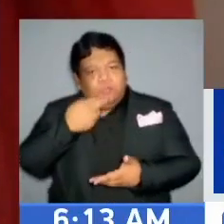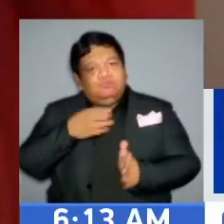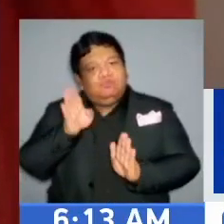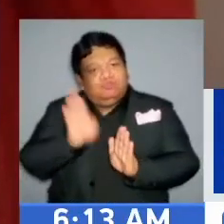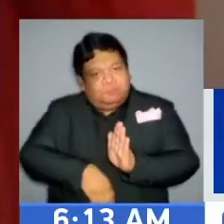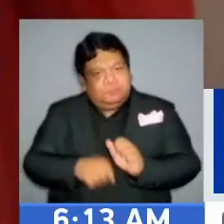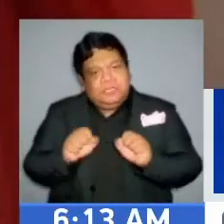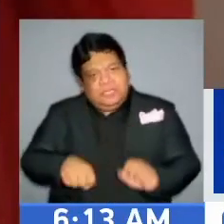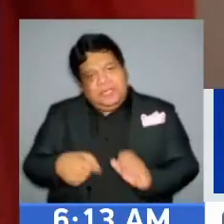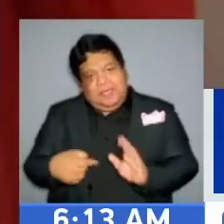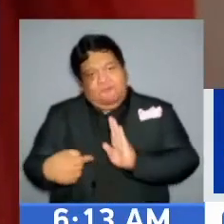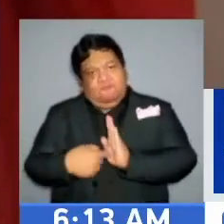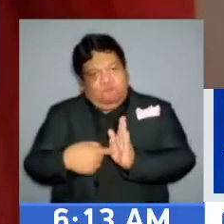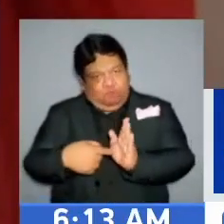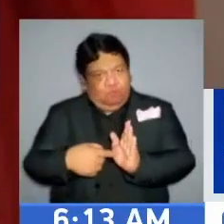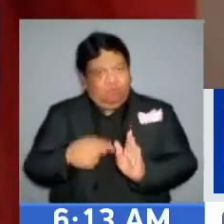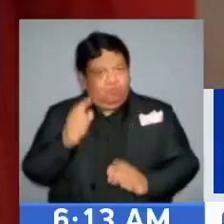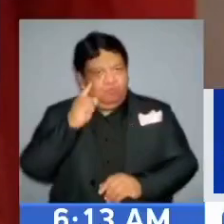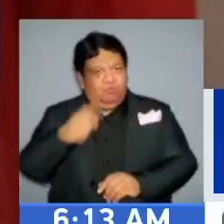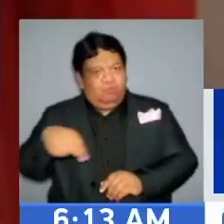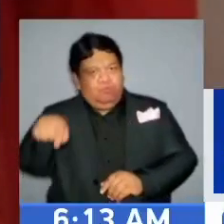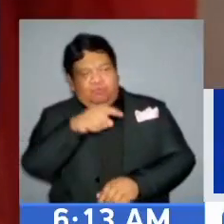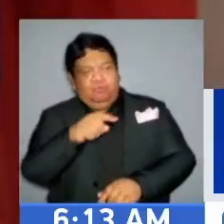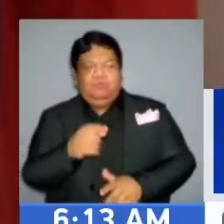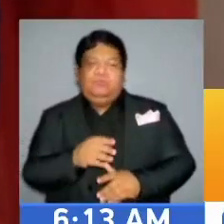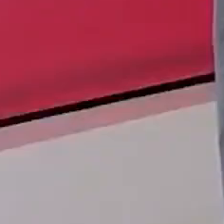Kaya ng bulsa ng mamamayan.